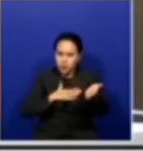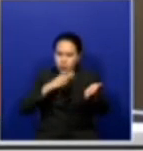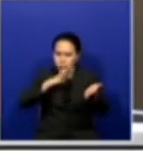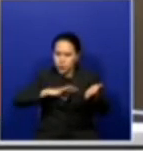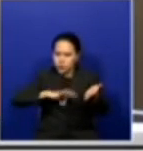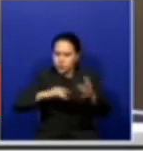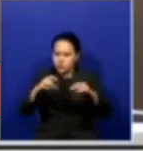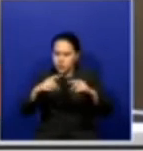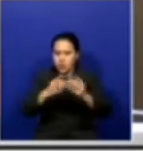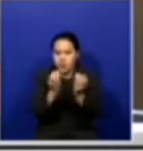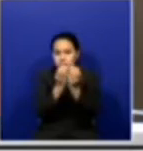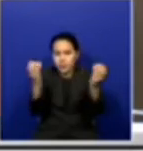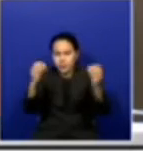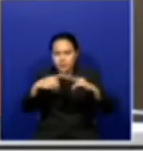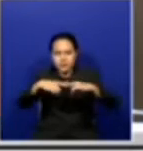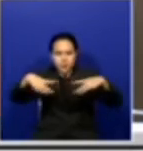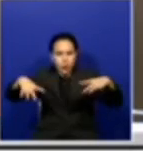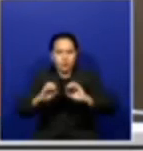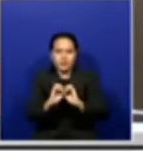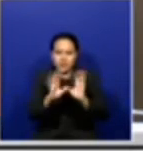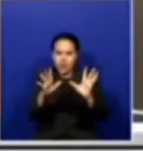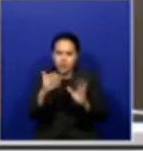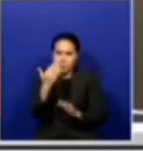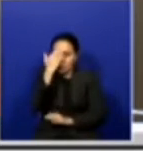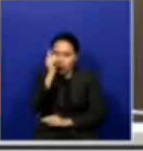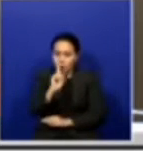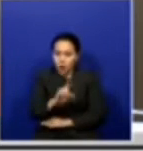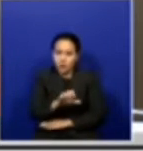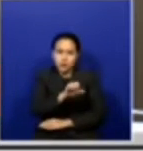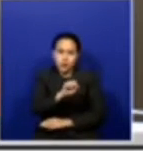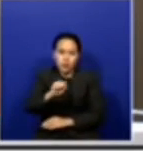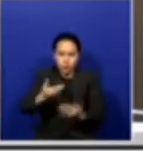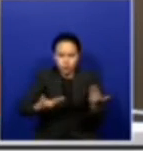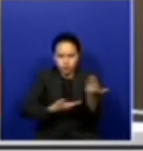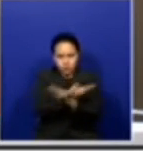ะครับเพราะว่าการพิจารณาของสภาผู้แทนราษฎรไม่ว่